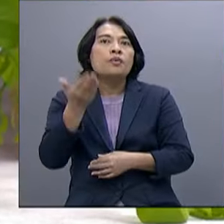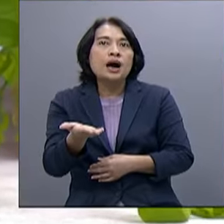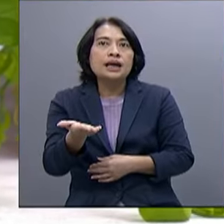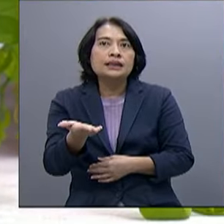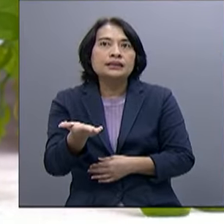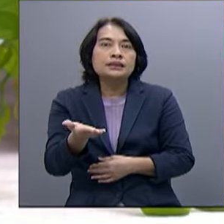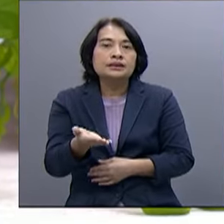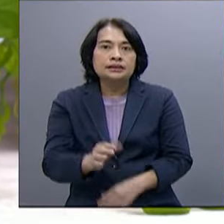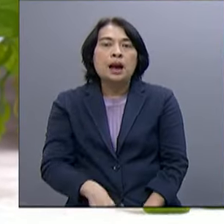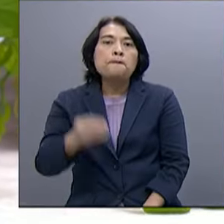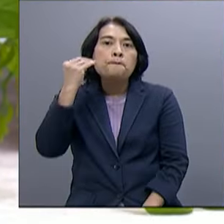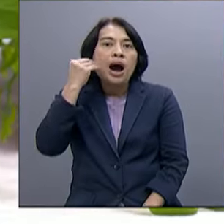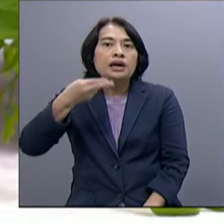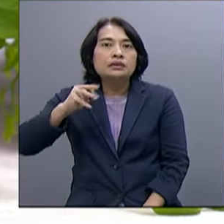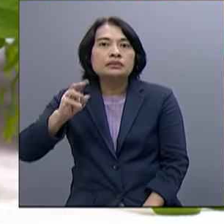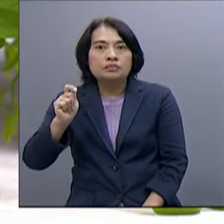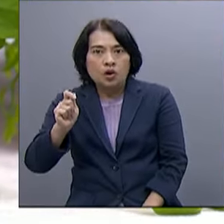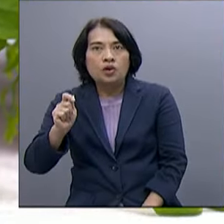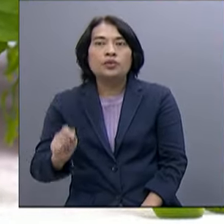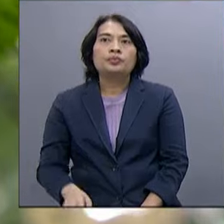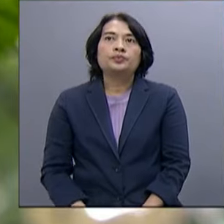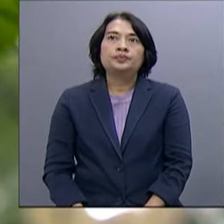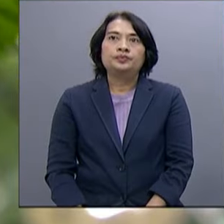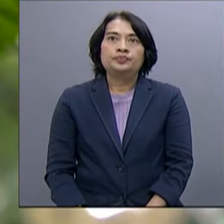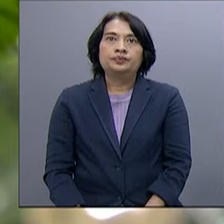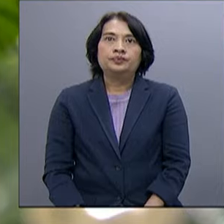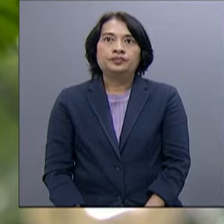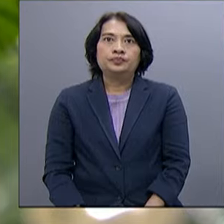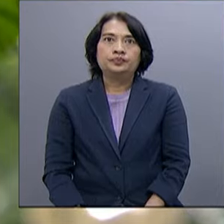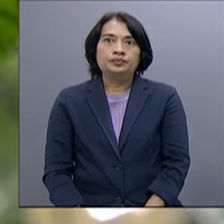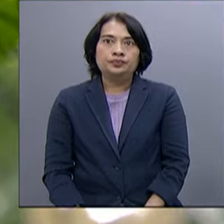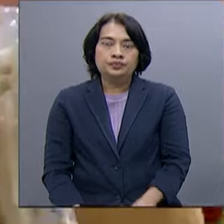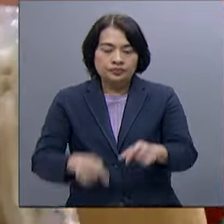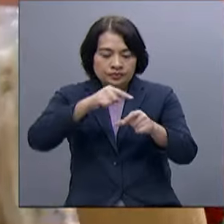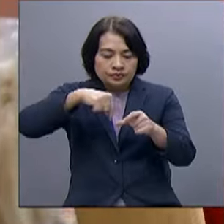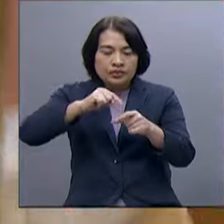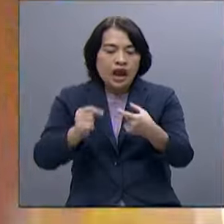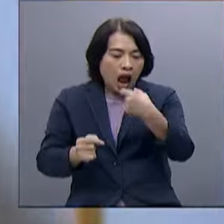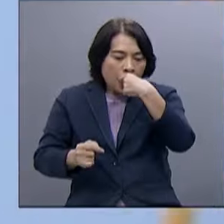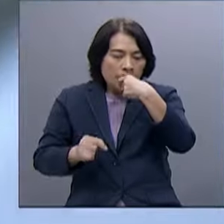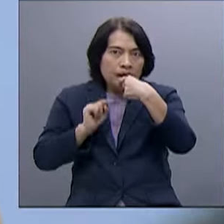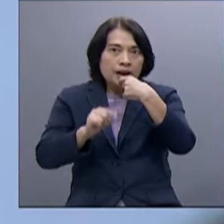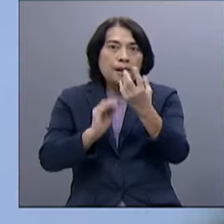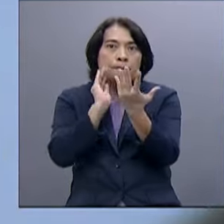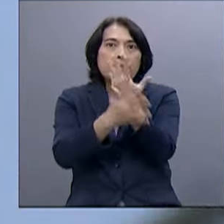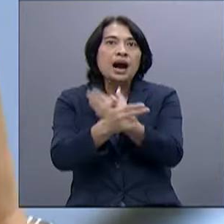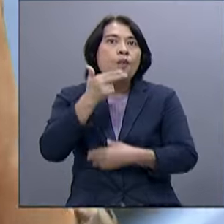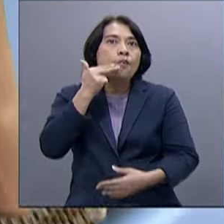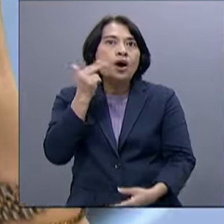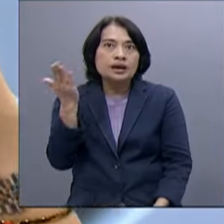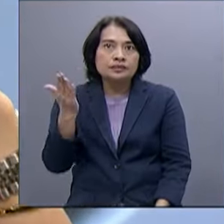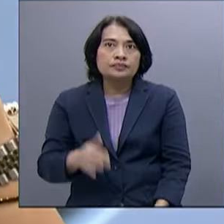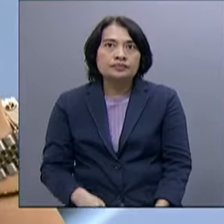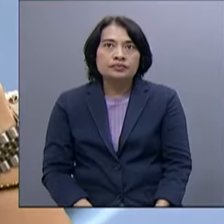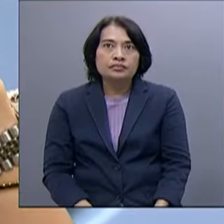อ ค่ะอ๋อผักหวานแล้วอันนี้คือข้าวเกรียบผักหวานเหรอคะอุ๊ยขออนุญาตเลยค่ะ ชิมเลยนี่ไงแล้วอยู่